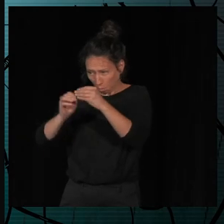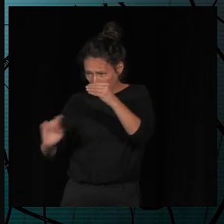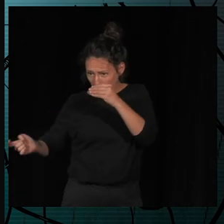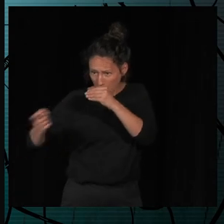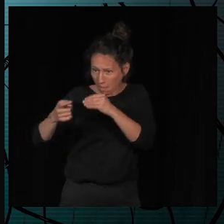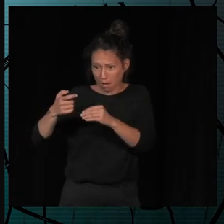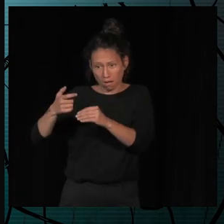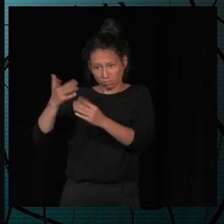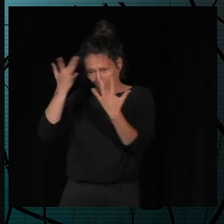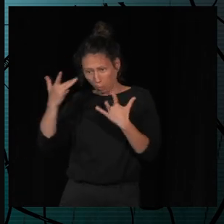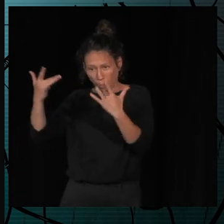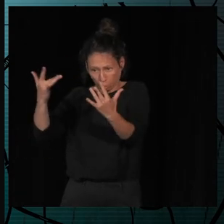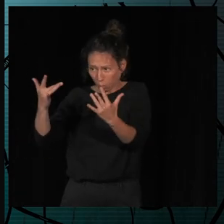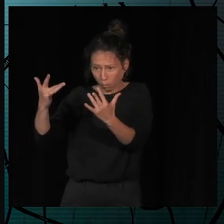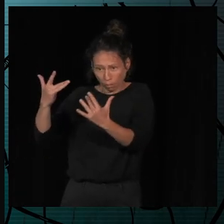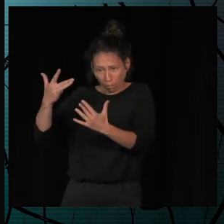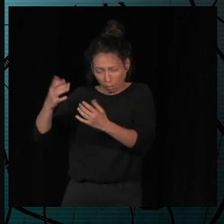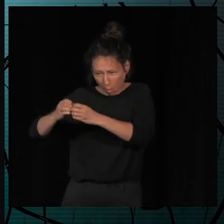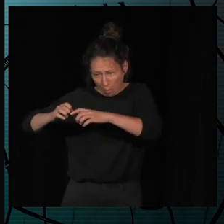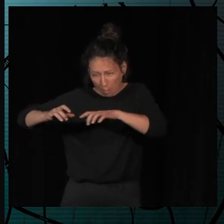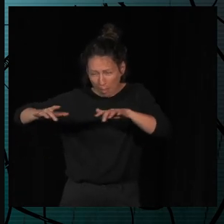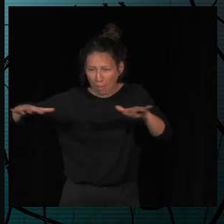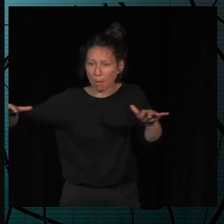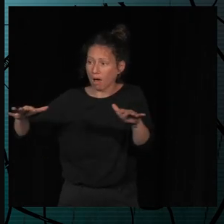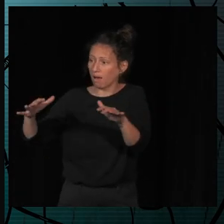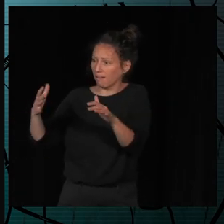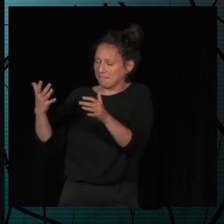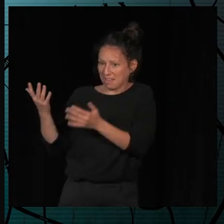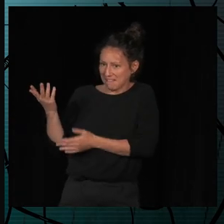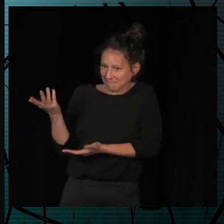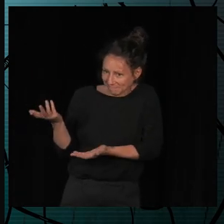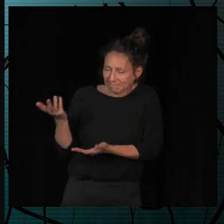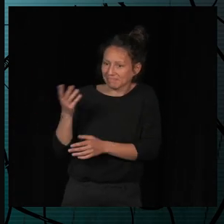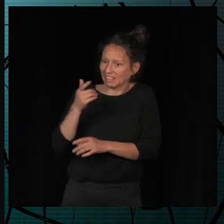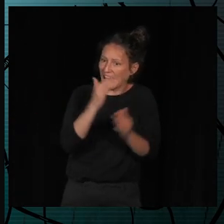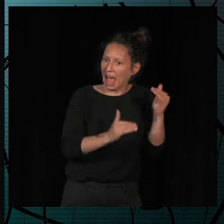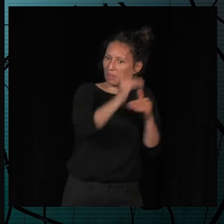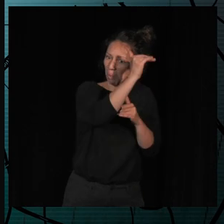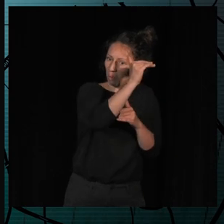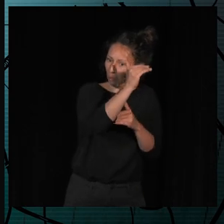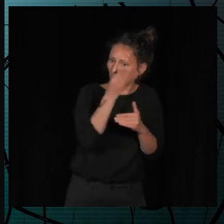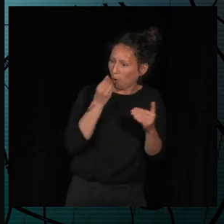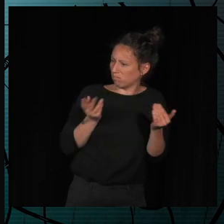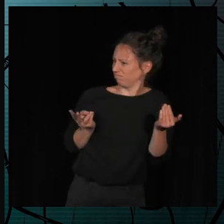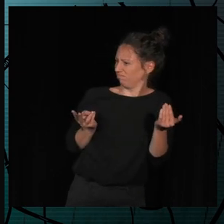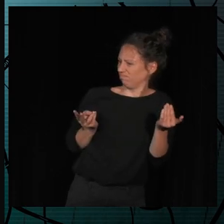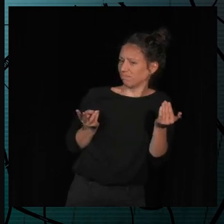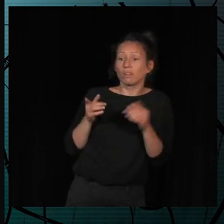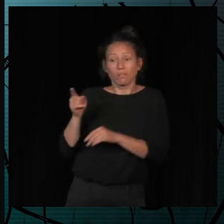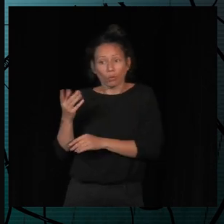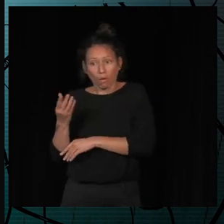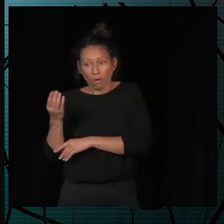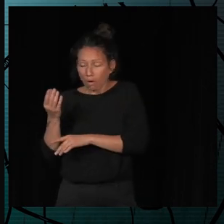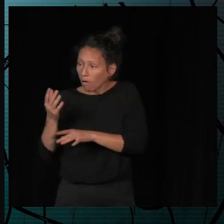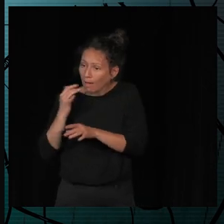important en terme de culture populaire pour la jeunesse et qui échappe énormément aux adultes et pour le coup quand on cadre avec